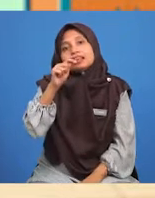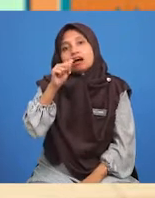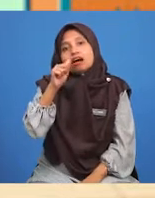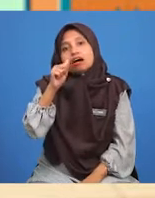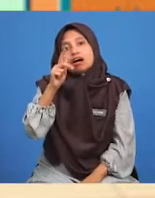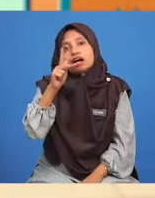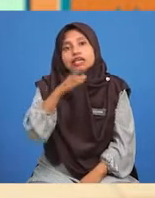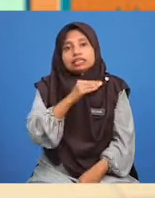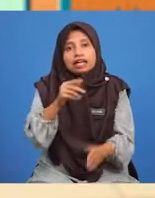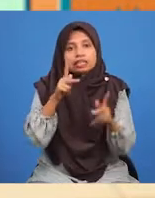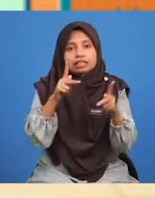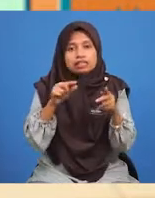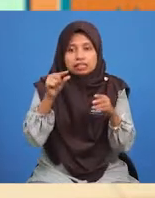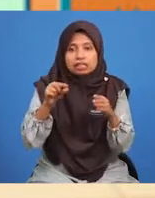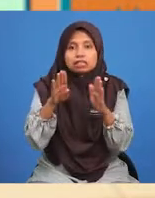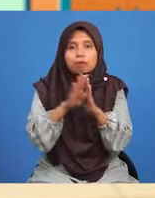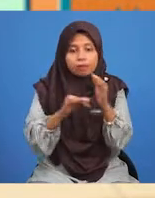dan kata ganda berimbuhan.